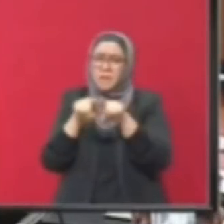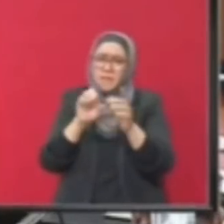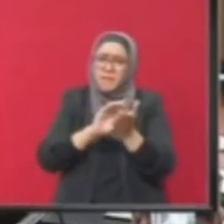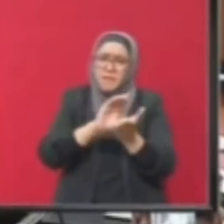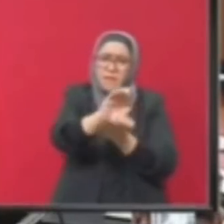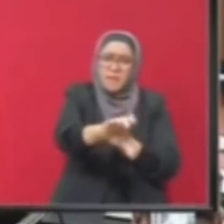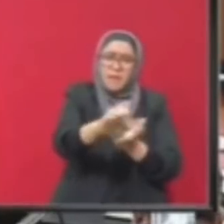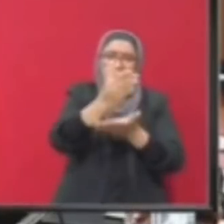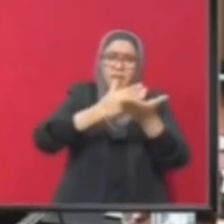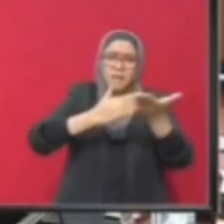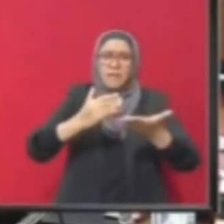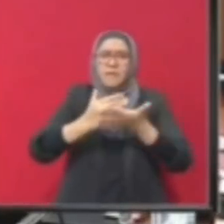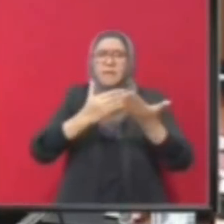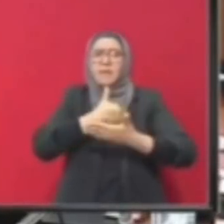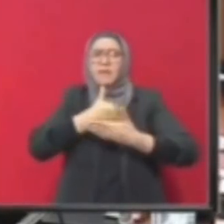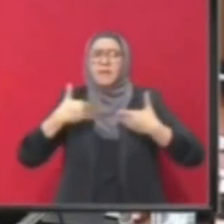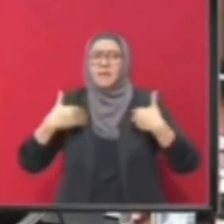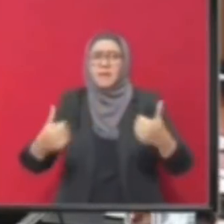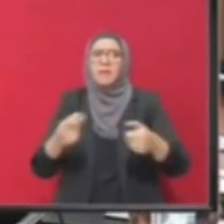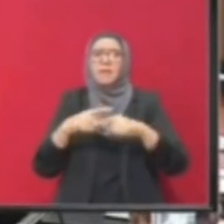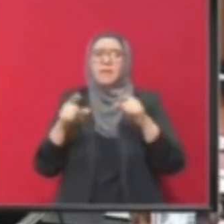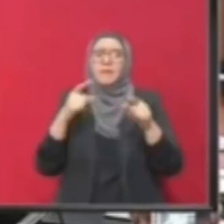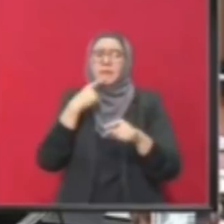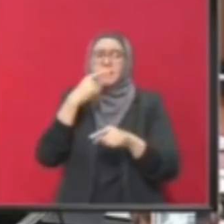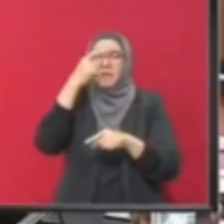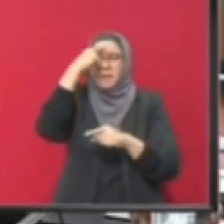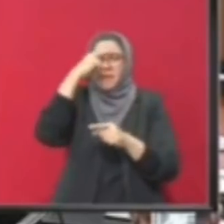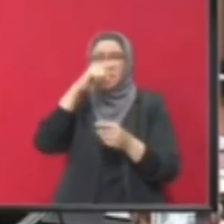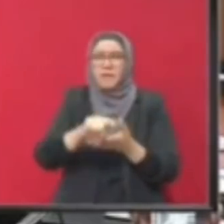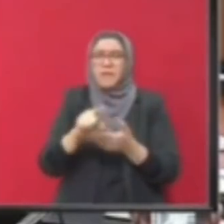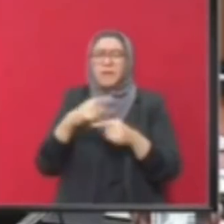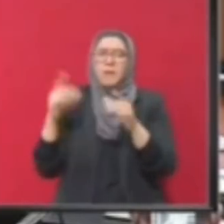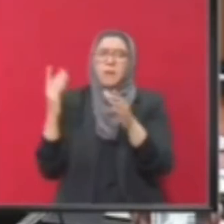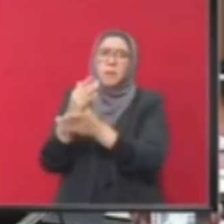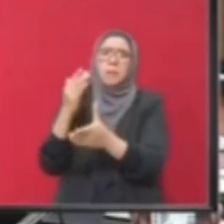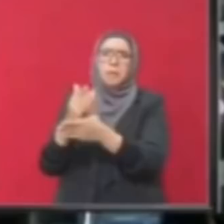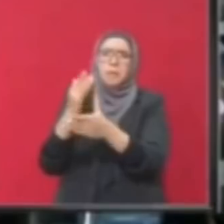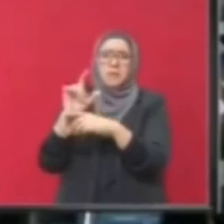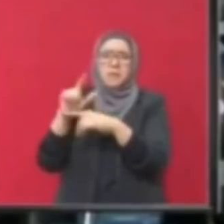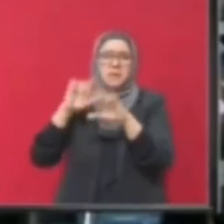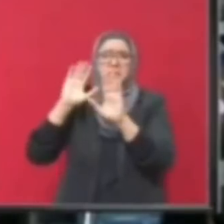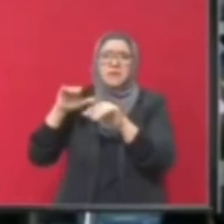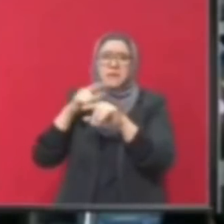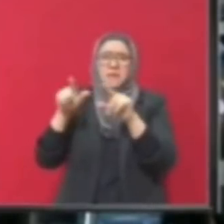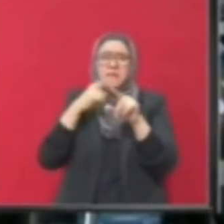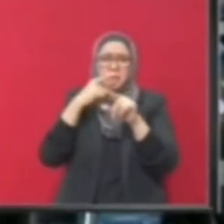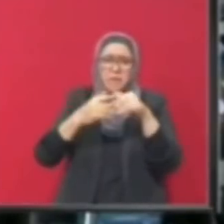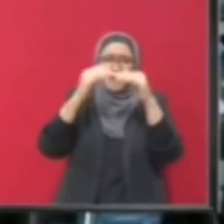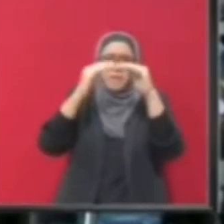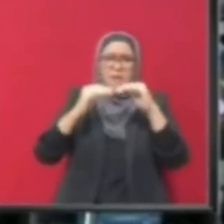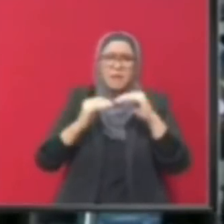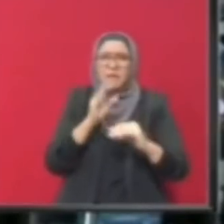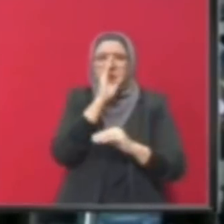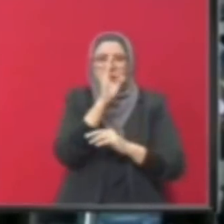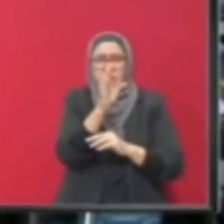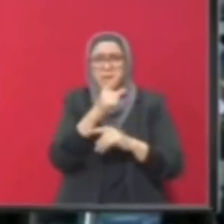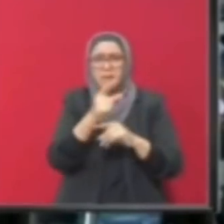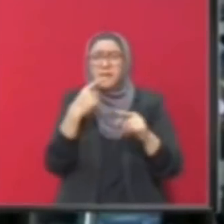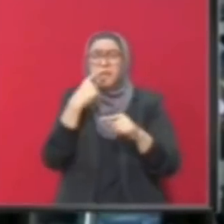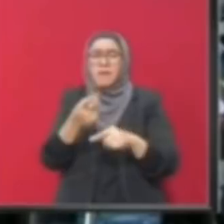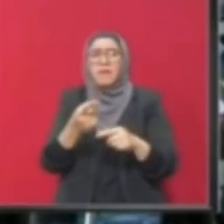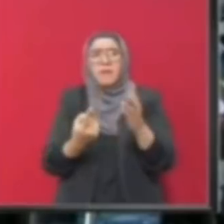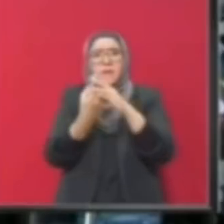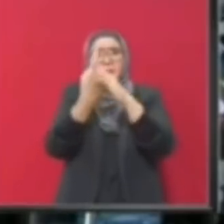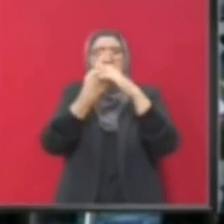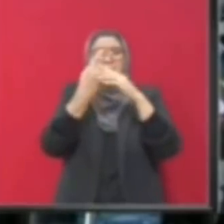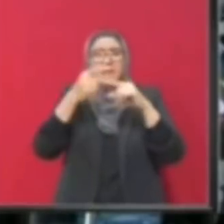kepada sektor kesihatan. Masa dan tambah bantuan kepada rakyat. Saya juga telah bangkitkan bagaimana meletakkan negara Malaysia sebagai sebuah